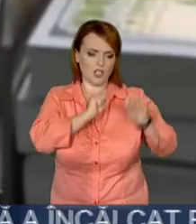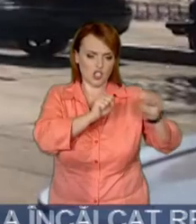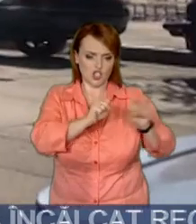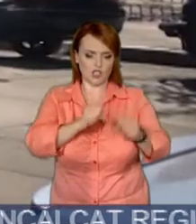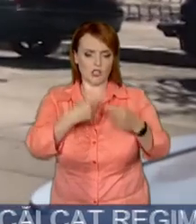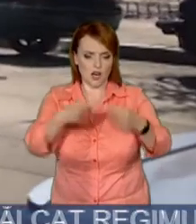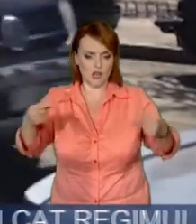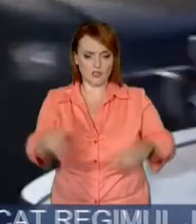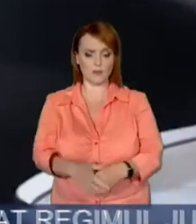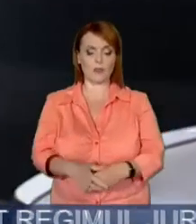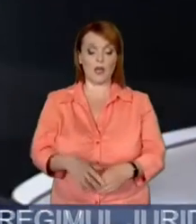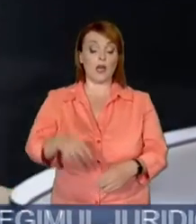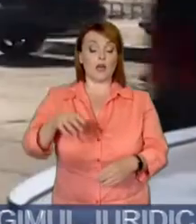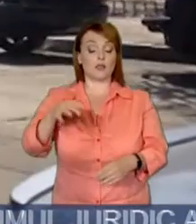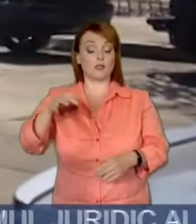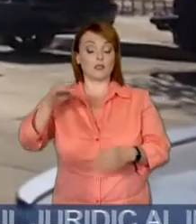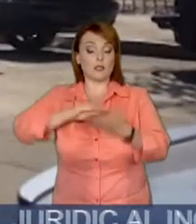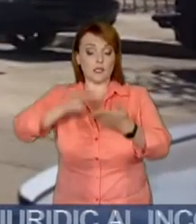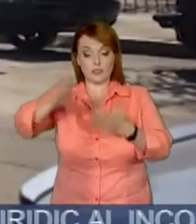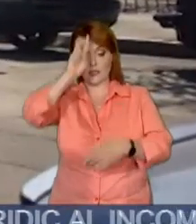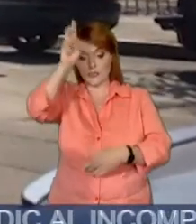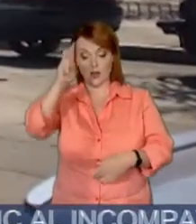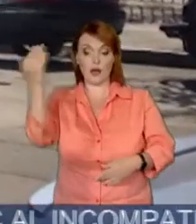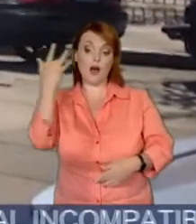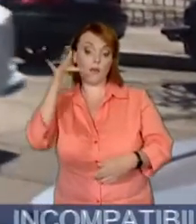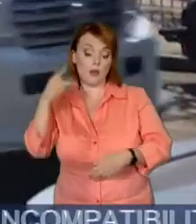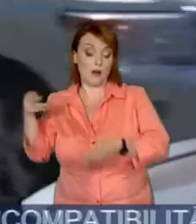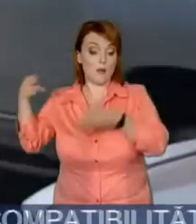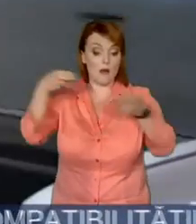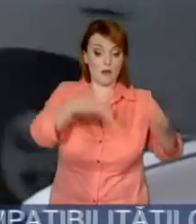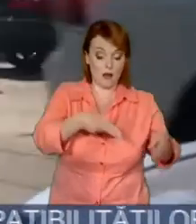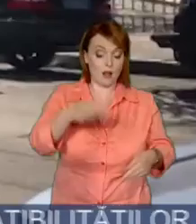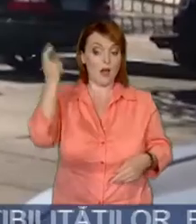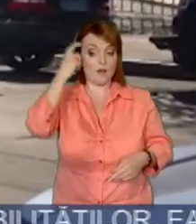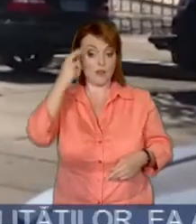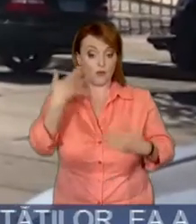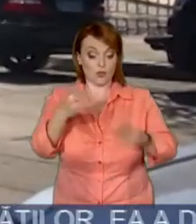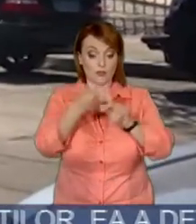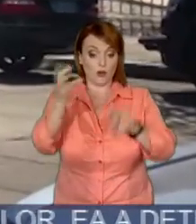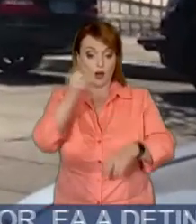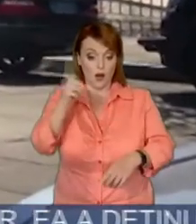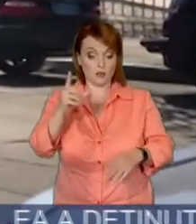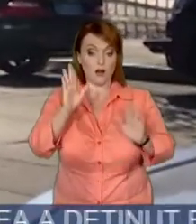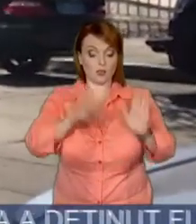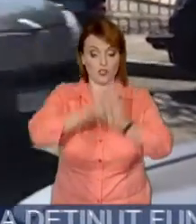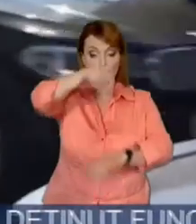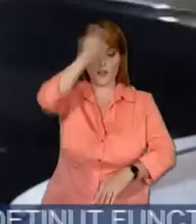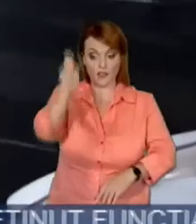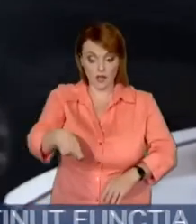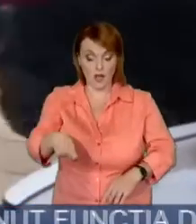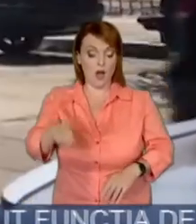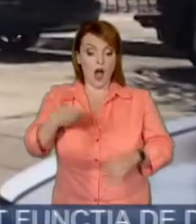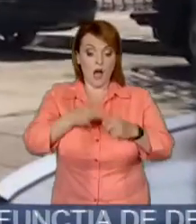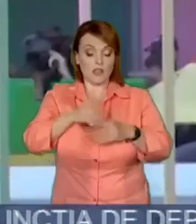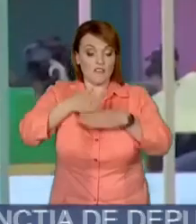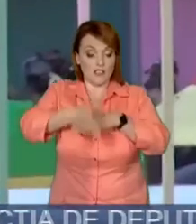vizită neanunțată la Kiev. Șeful diplomației americane, care a ajuns în Ucraina pentru a doua oară de la începutul invaziei ruse, va avea mai multe